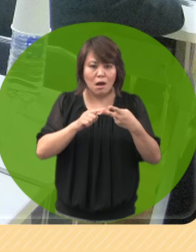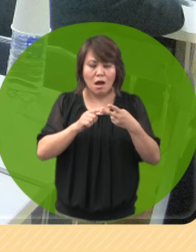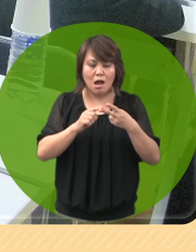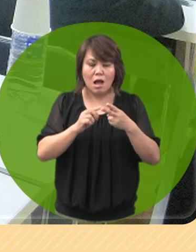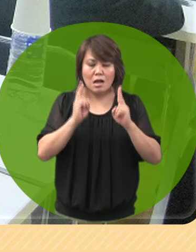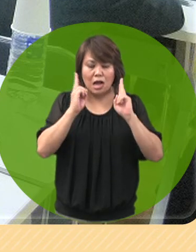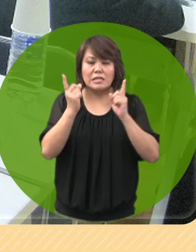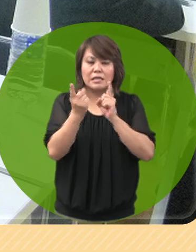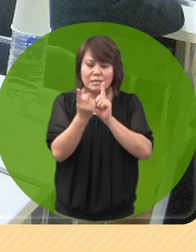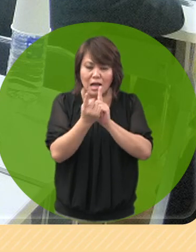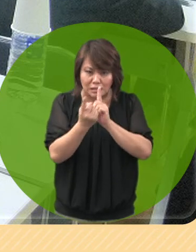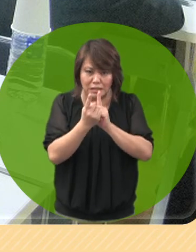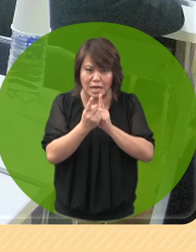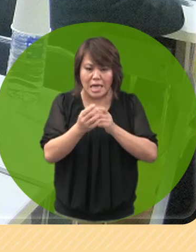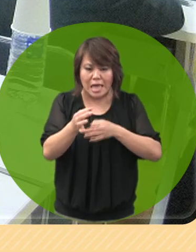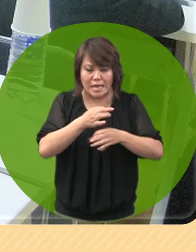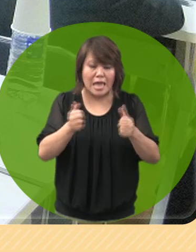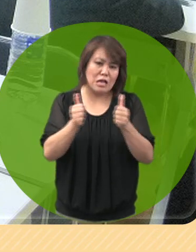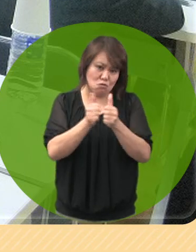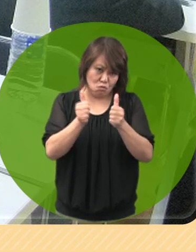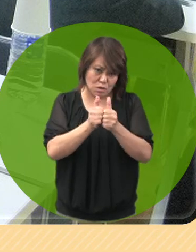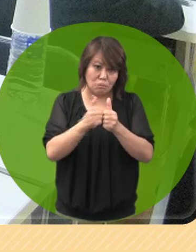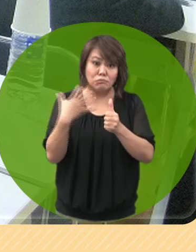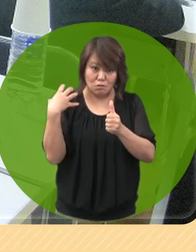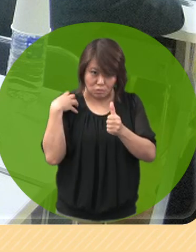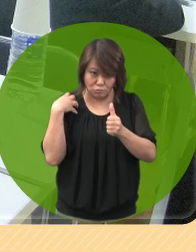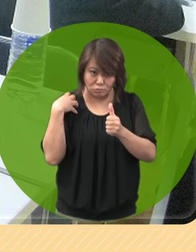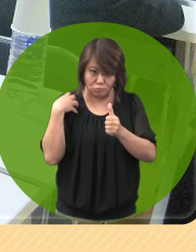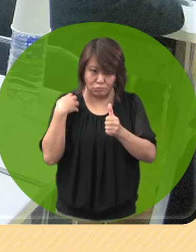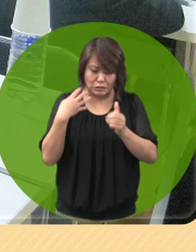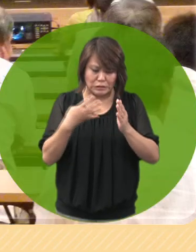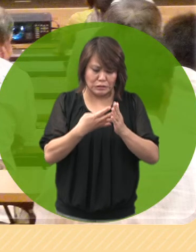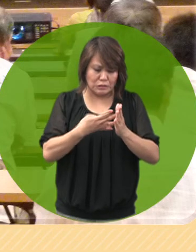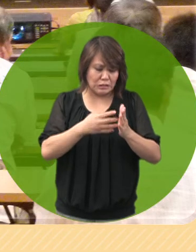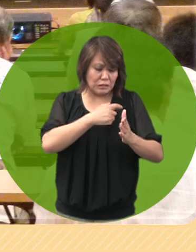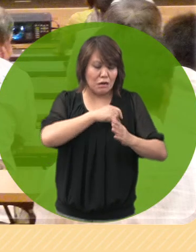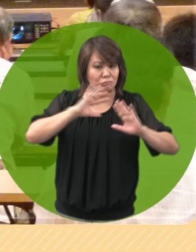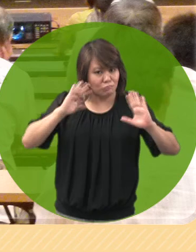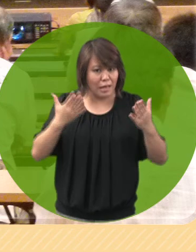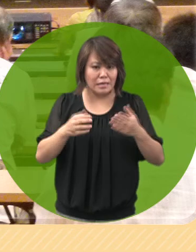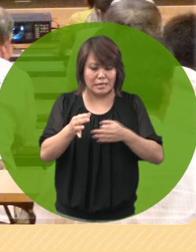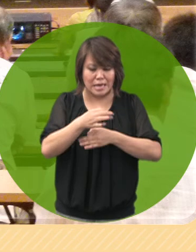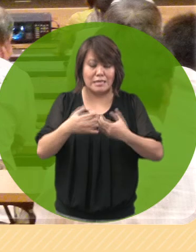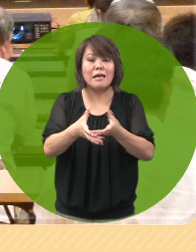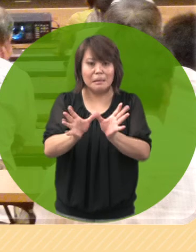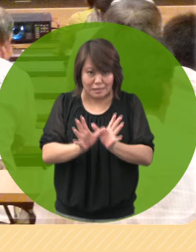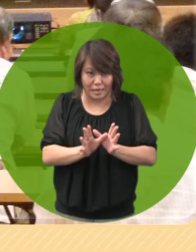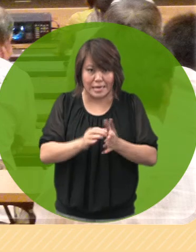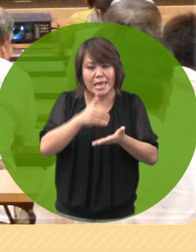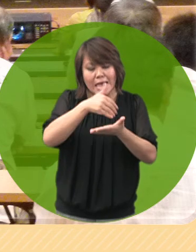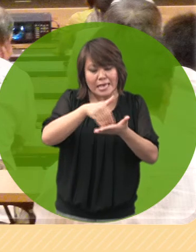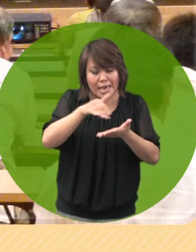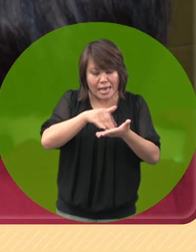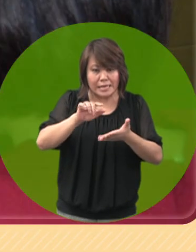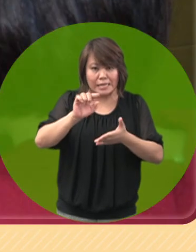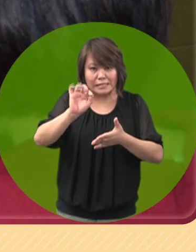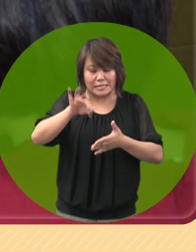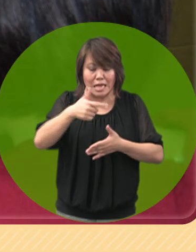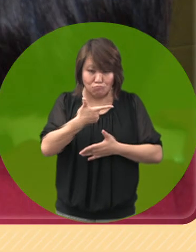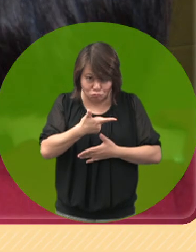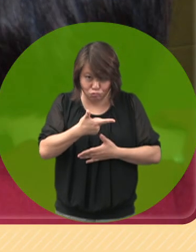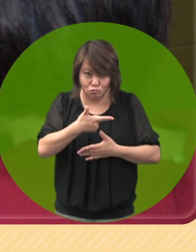対して経営相談などを行う任意の経済団体です。経理、税務、経